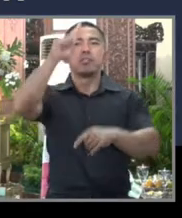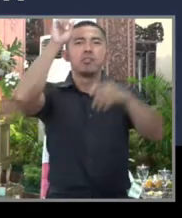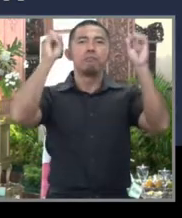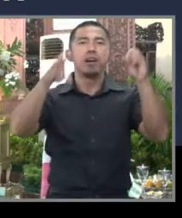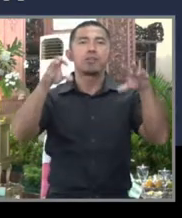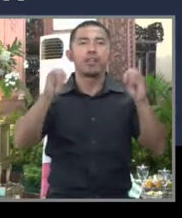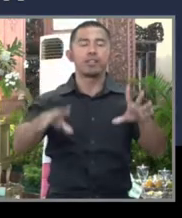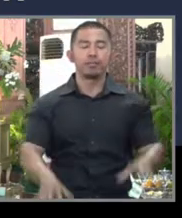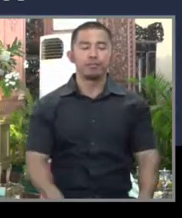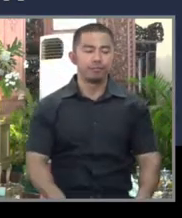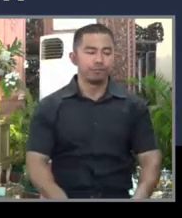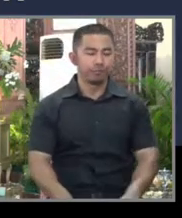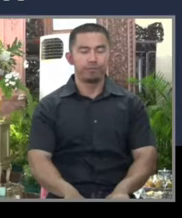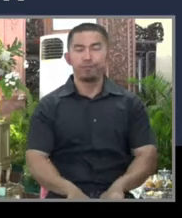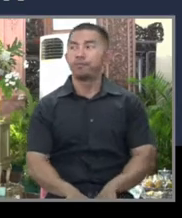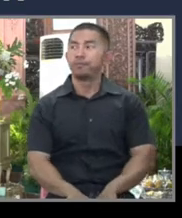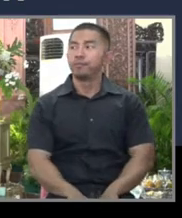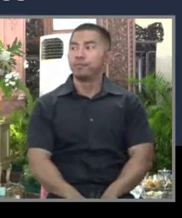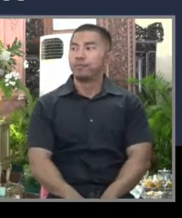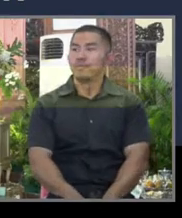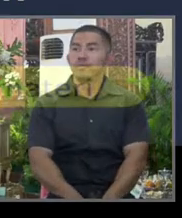warahmatullahi wabarakatuh.